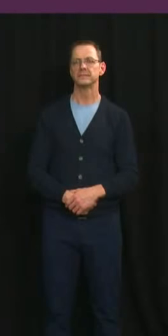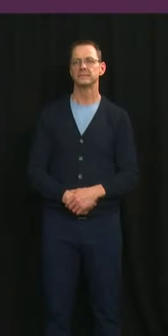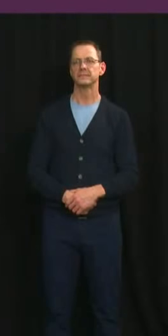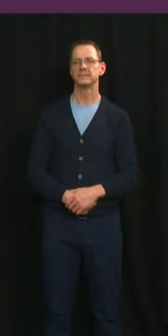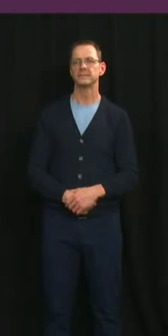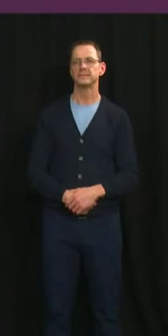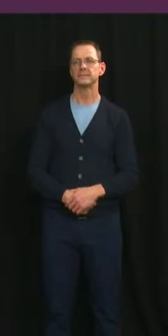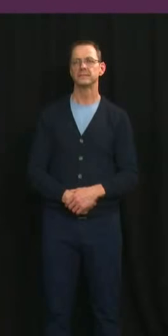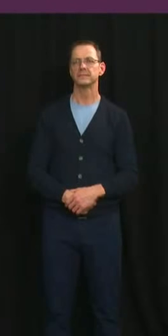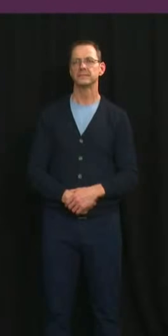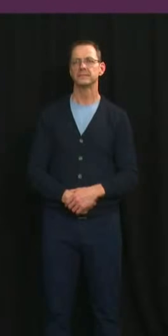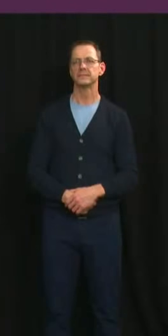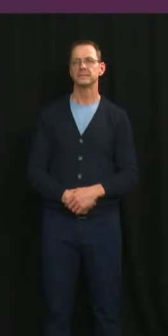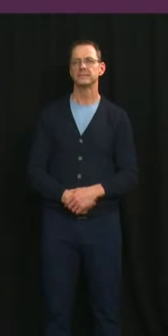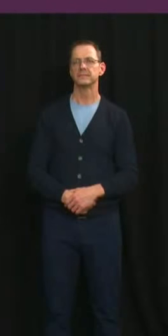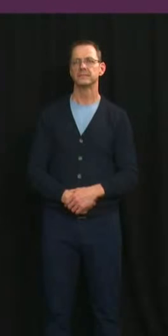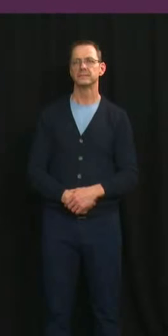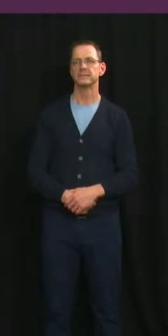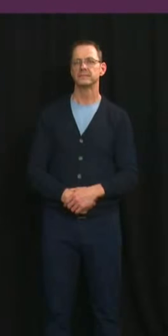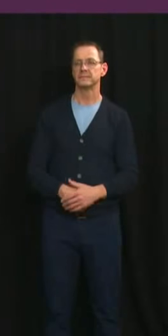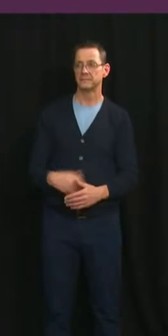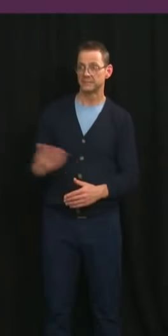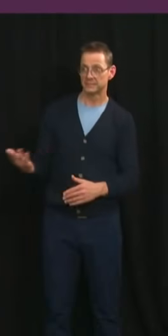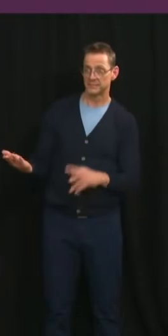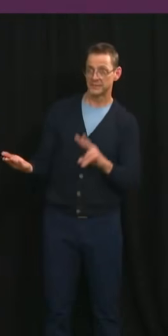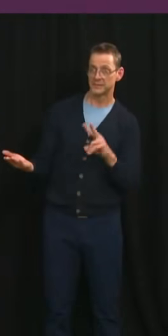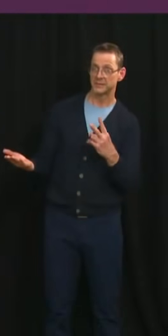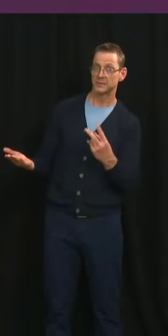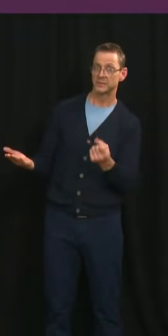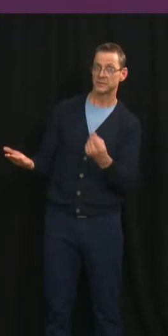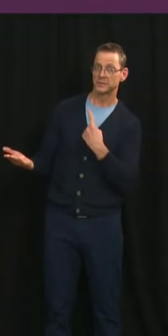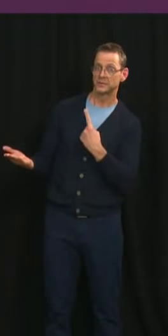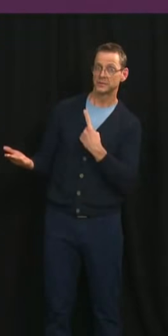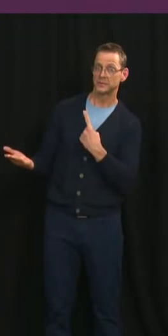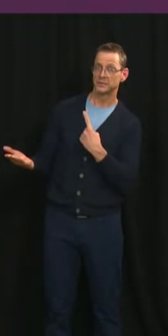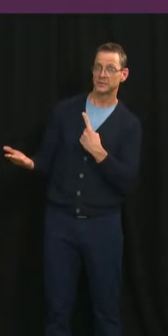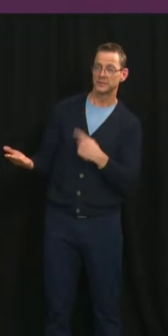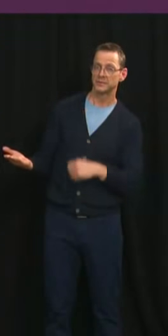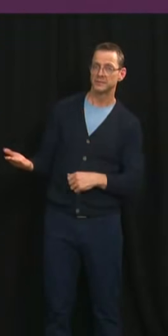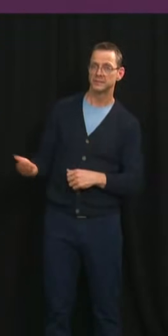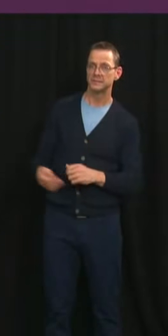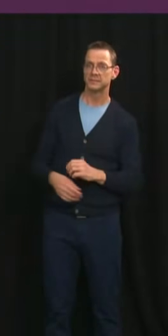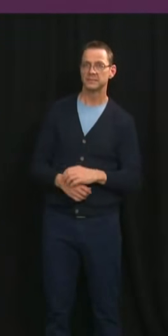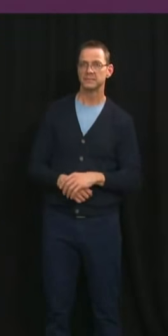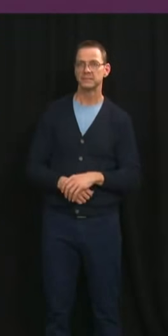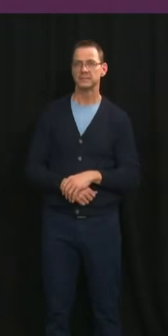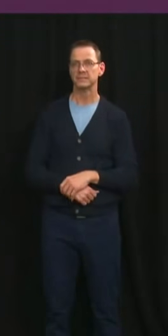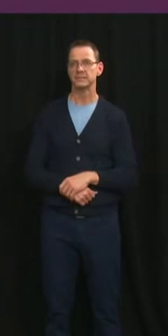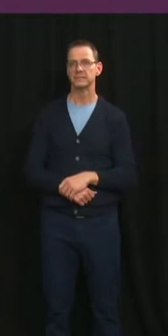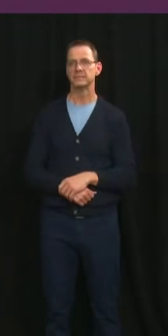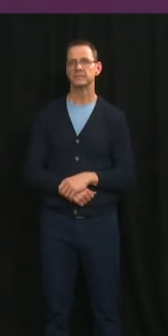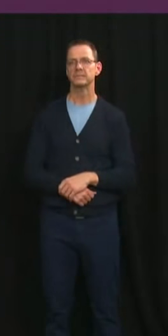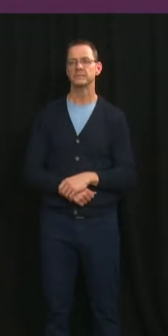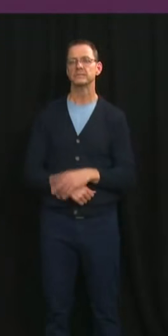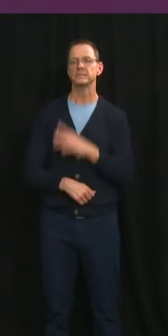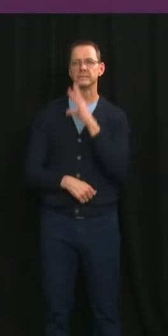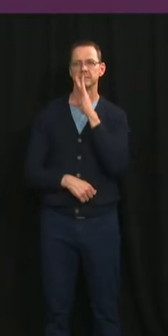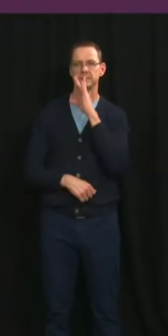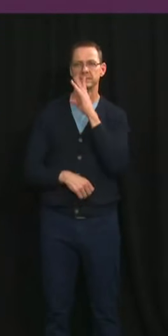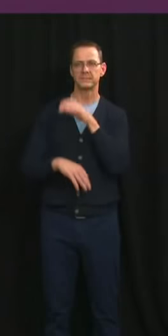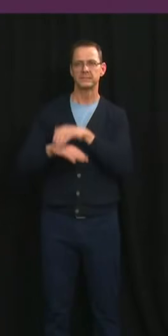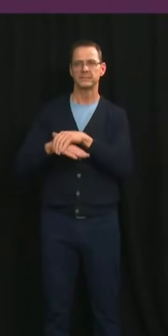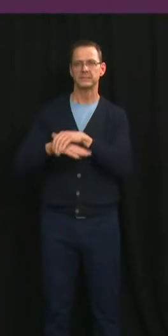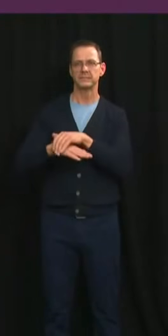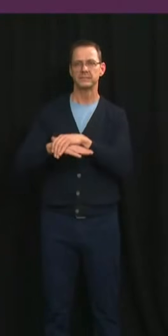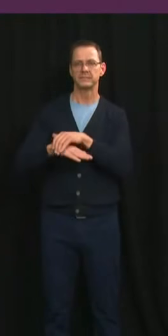Audrey? Yes, I do, about what some pastors have been saying, not to respect